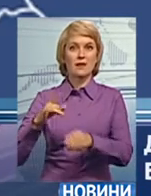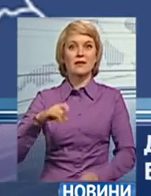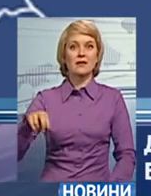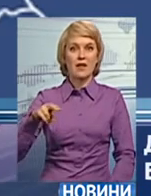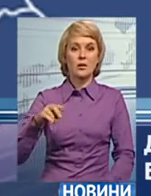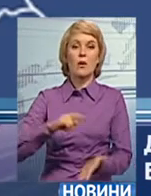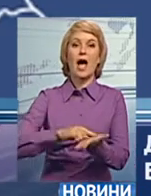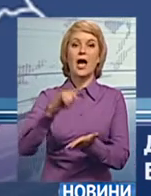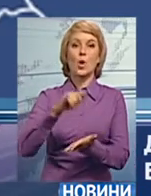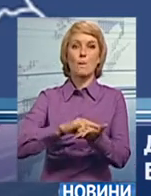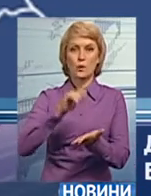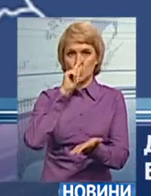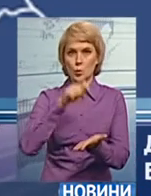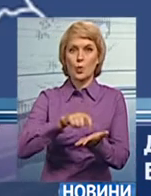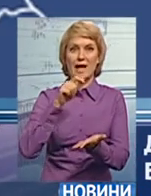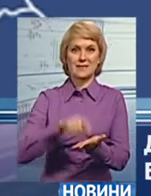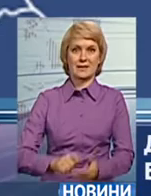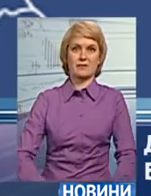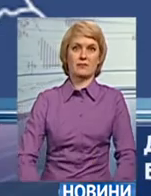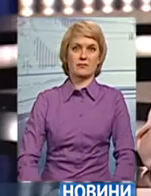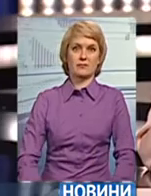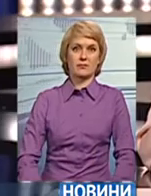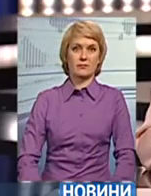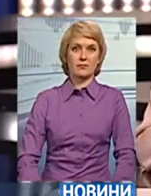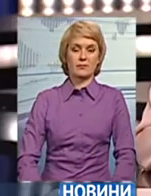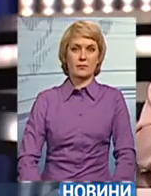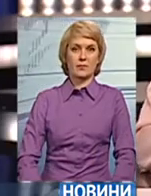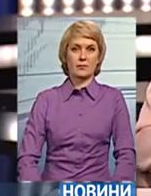і аеропорт Луганськ. Екіпаж